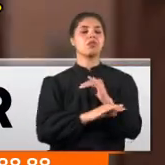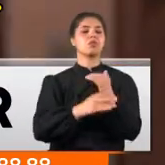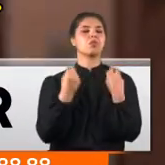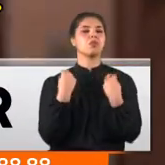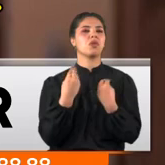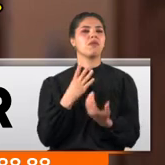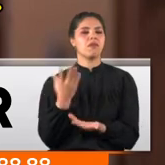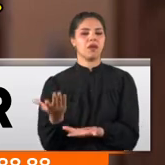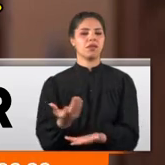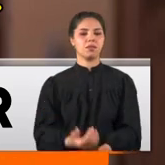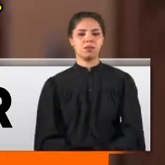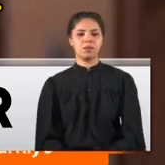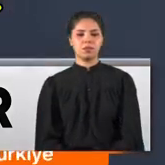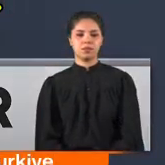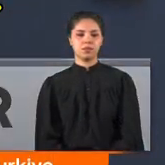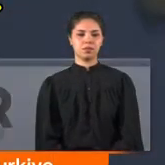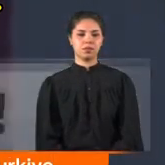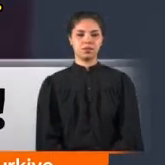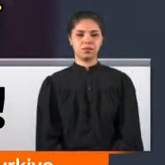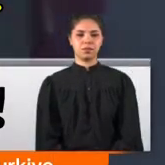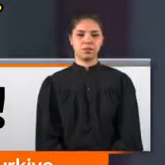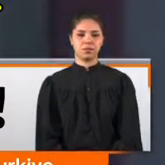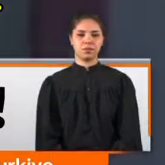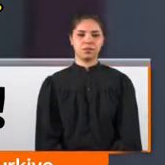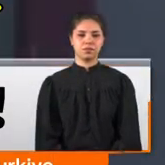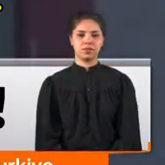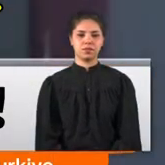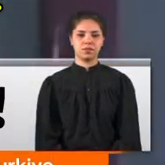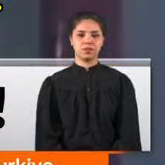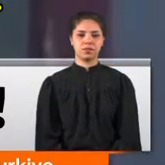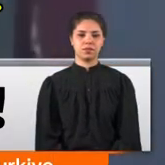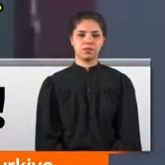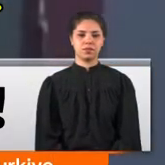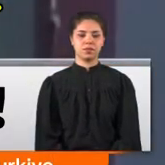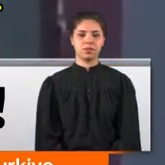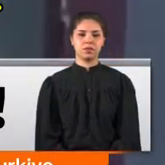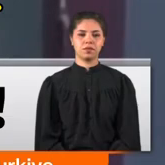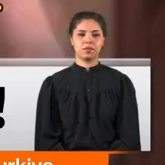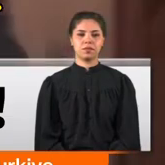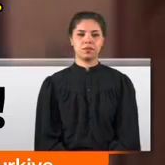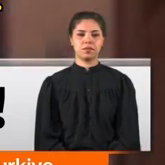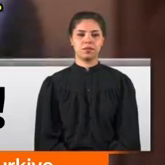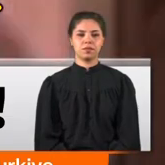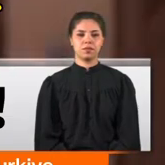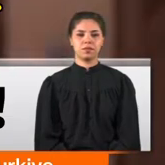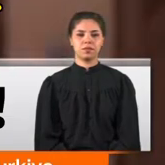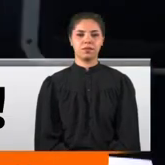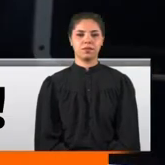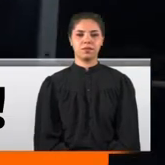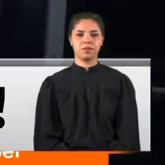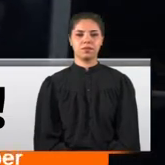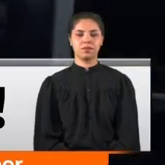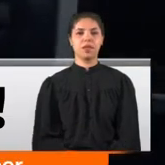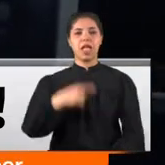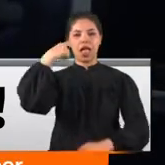bring headphones. Always bring headphones, right? The noise canceling kind. The kid canceling kind, the whining canceling kind.